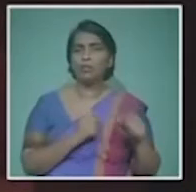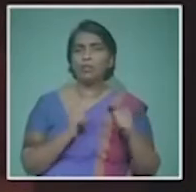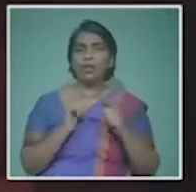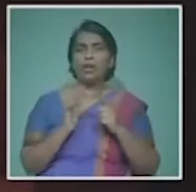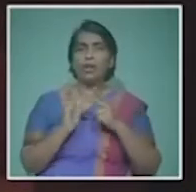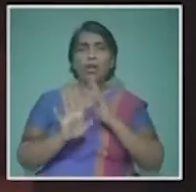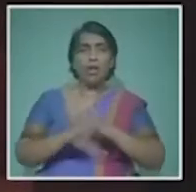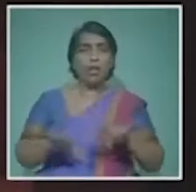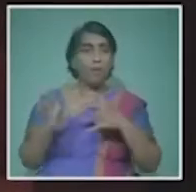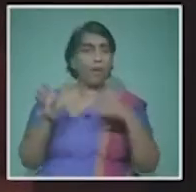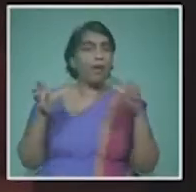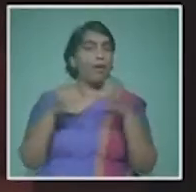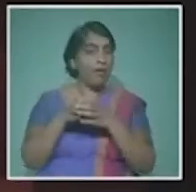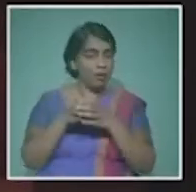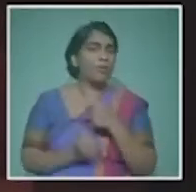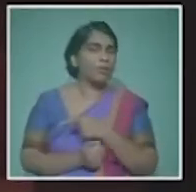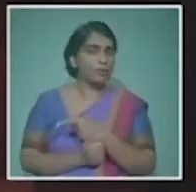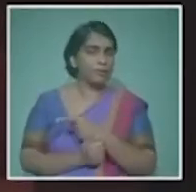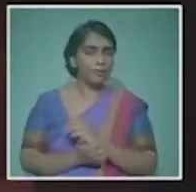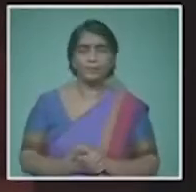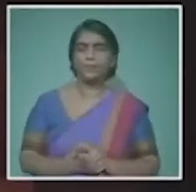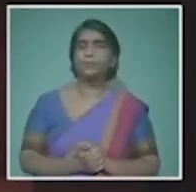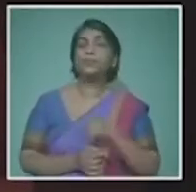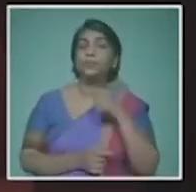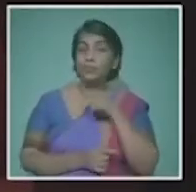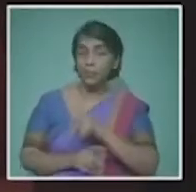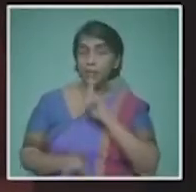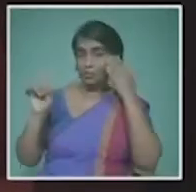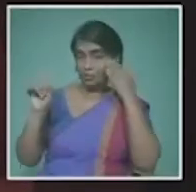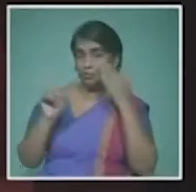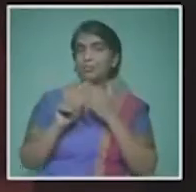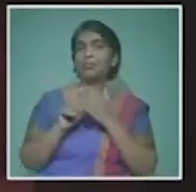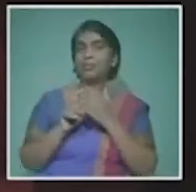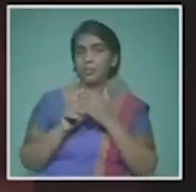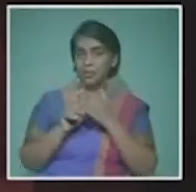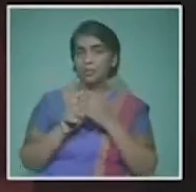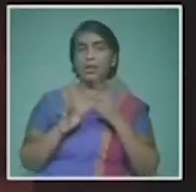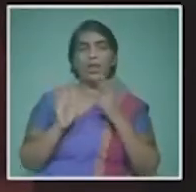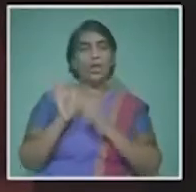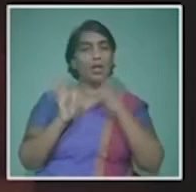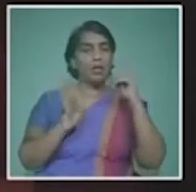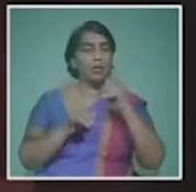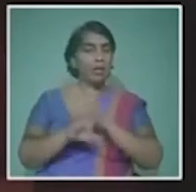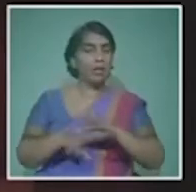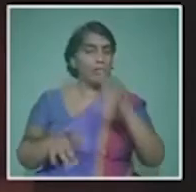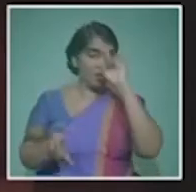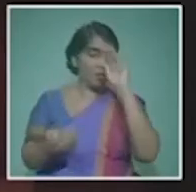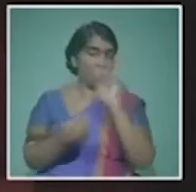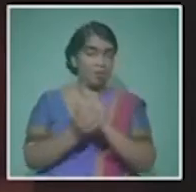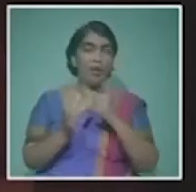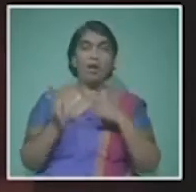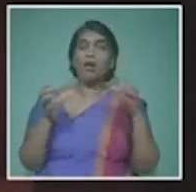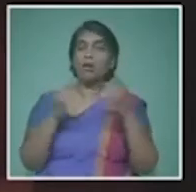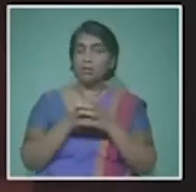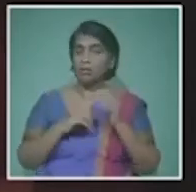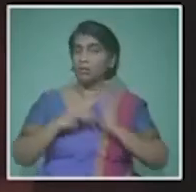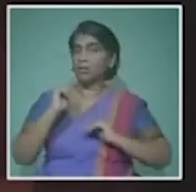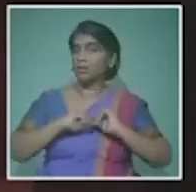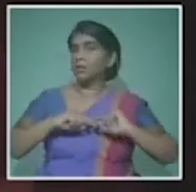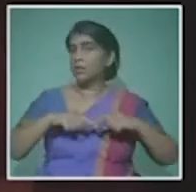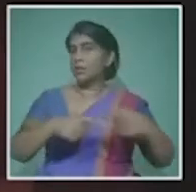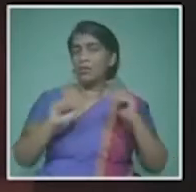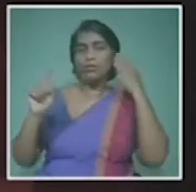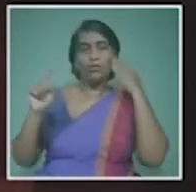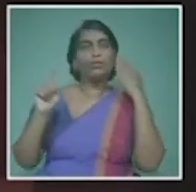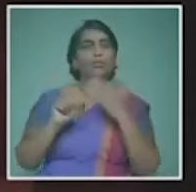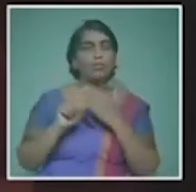ළමා ආරක්ෂක අධිකාරිය වෙත ලැබී තිබේද එම පැමිණිලි සම්බන්ධයෙන් ජාතික ළමා ආරක්ෂක අධිකාරිය විසින් ක්‍රියාත්මක වී ඇති ආකාරය